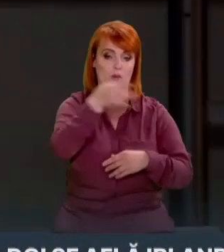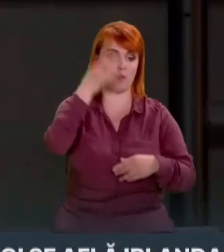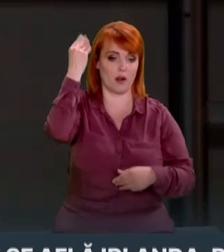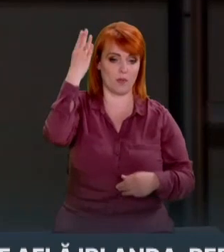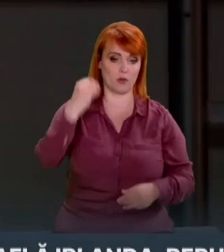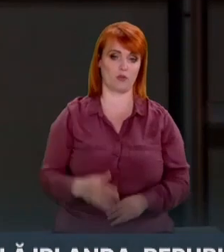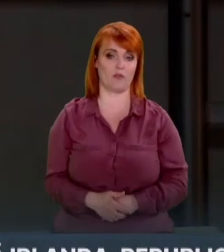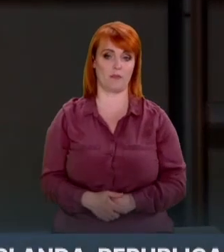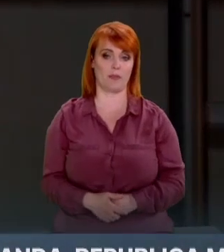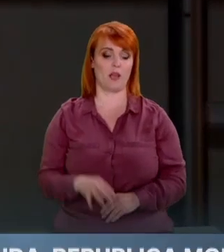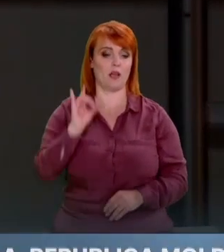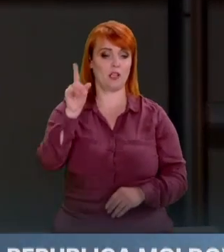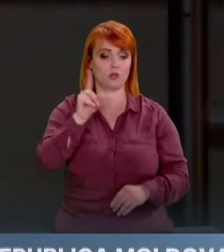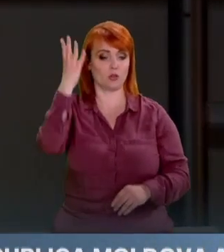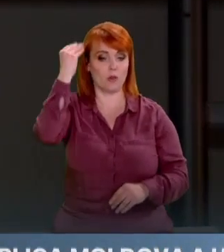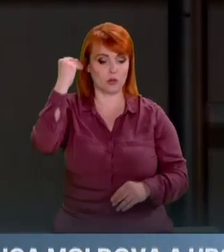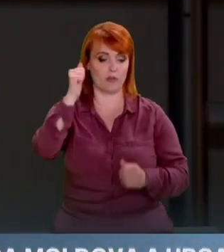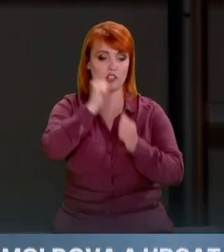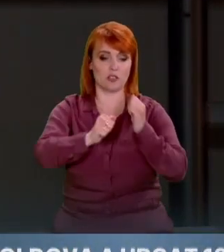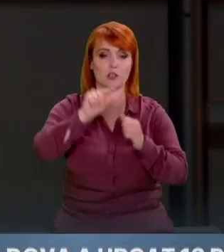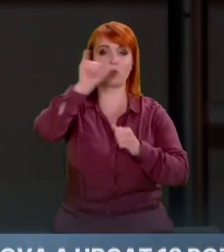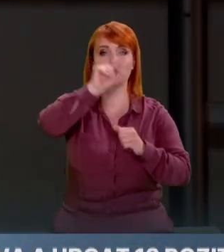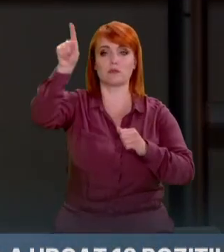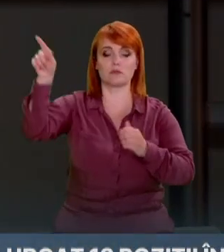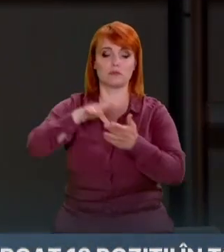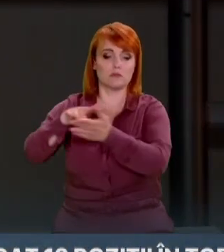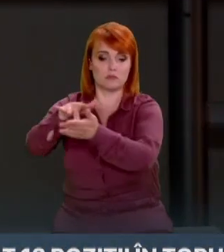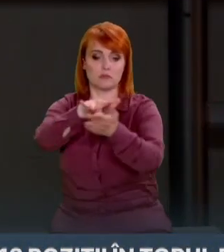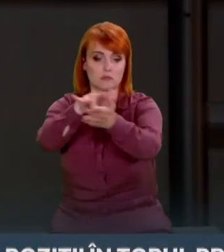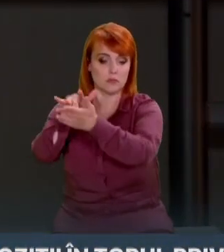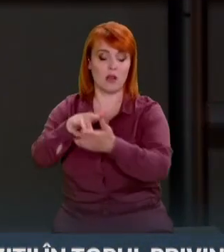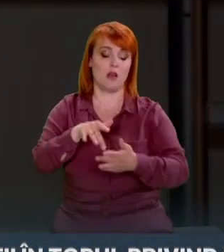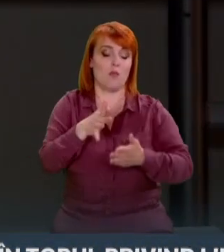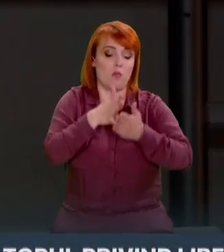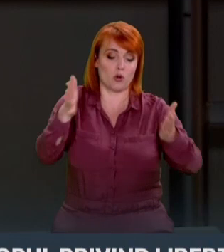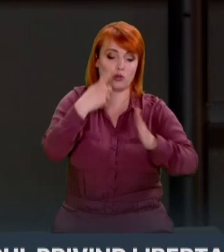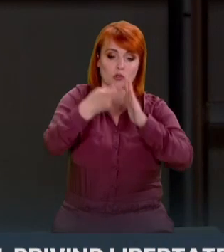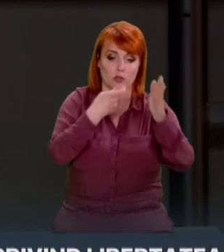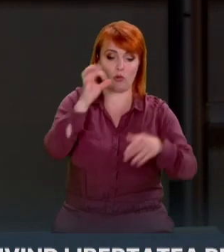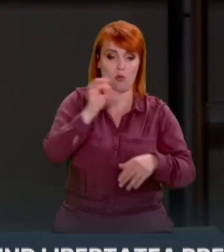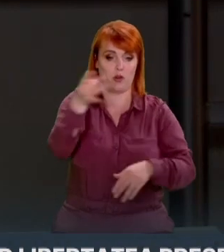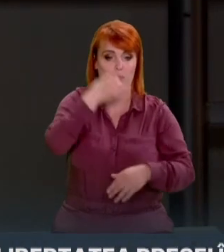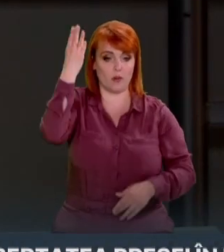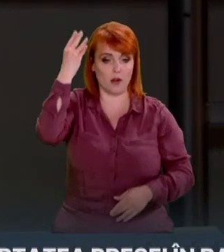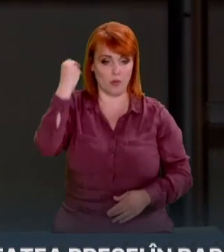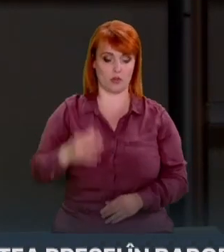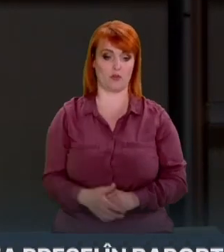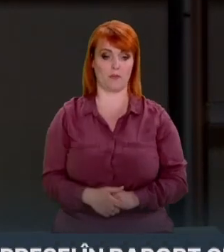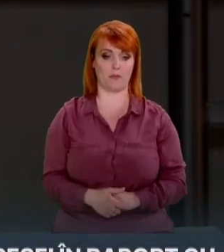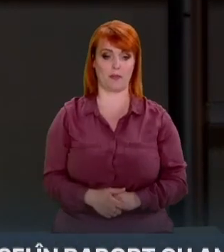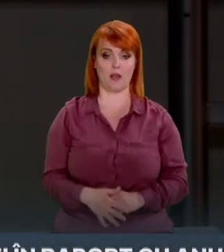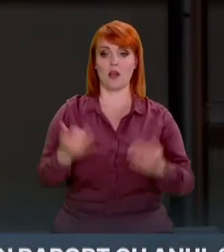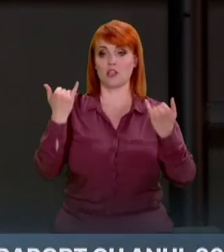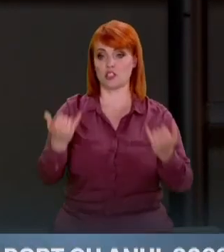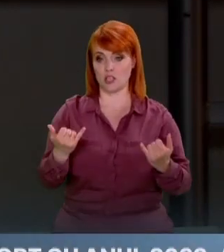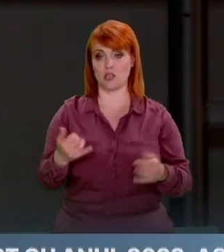Moldova. Să continuăm să schimbăm percepția în situația când Europa ne va vedea pe noi